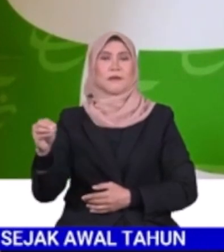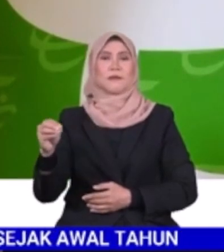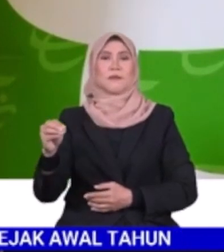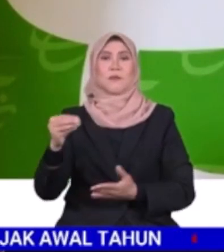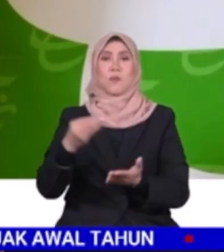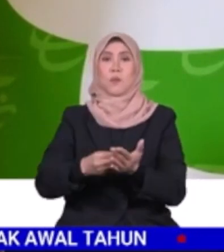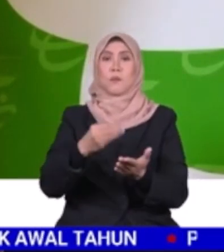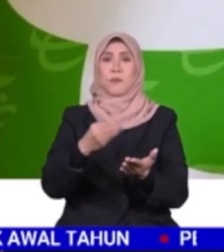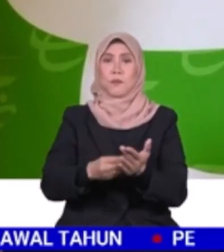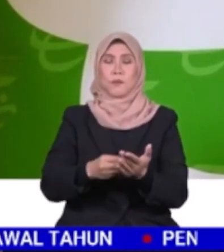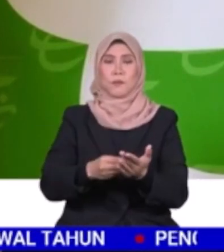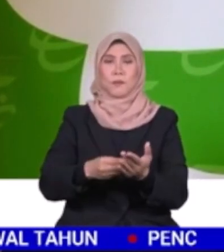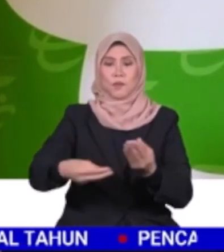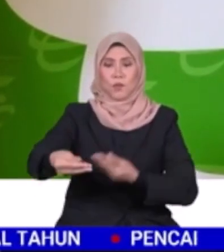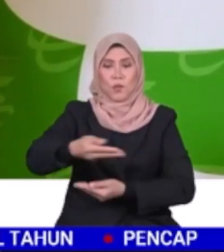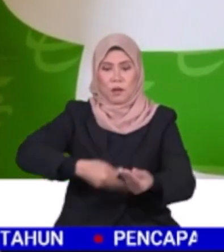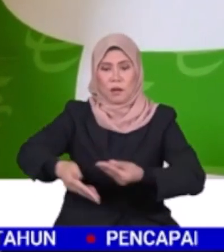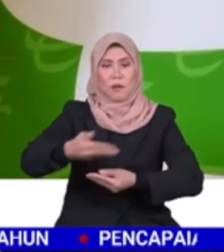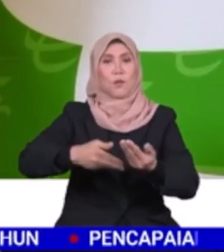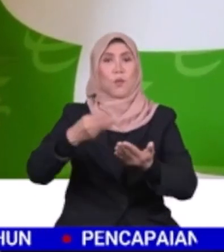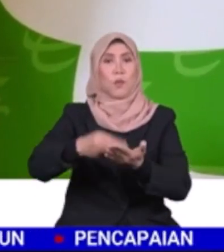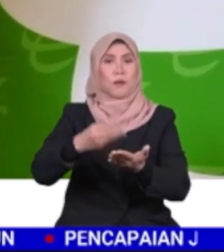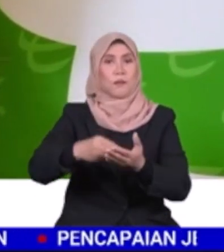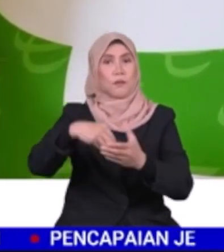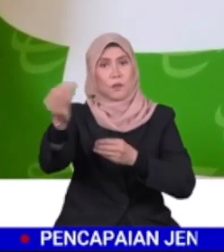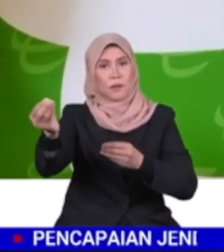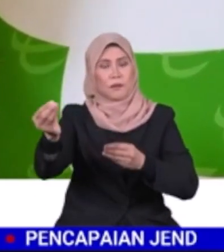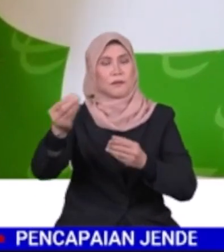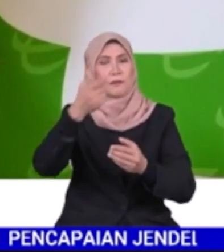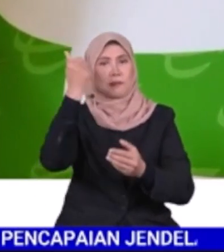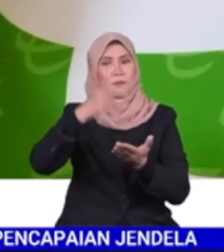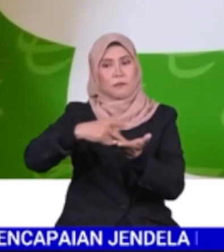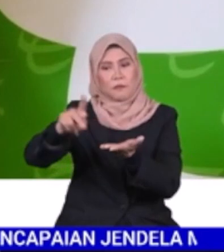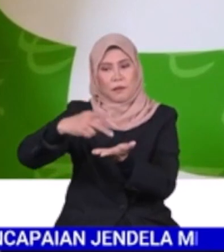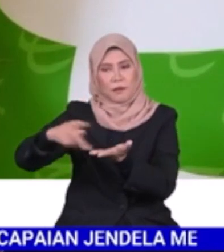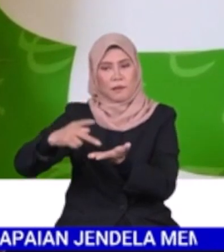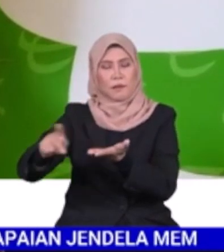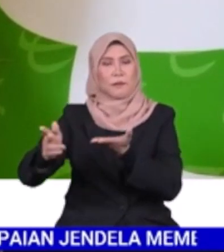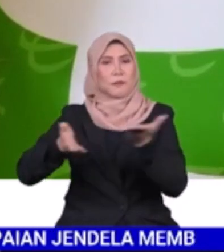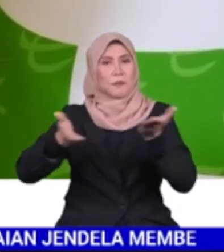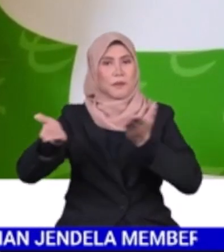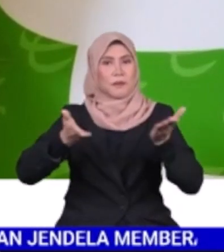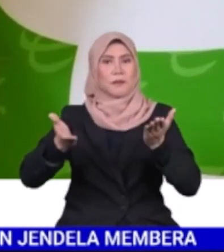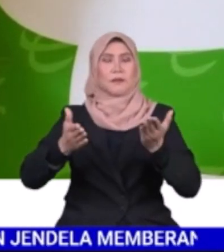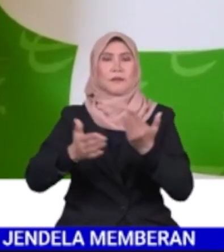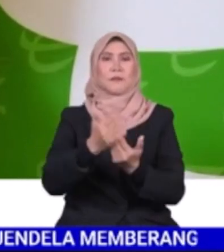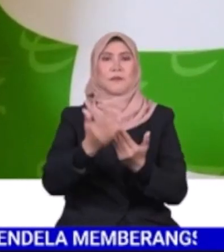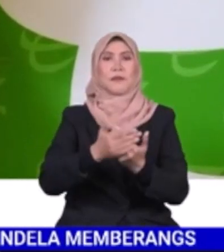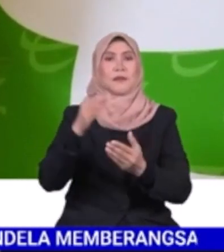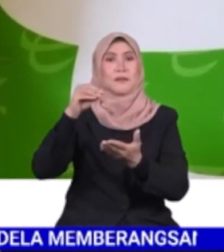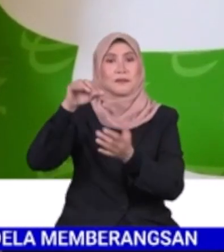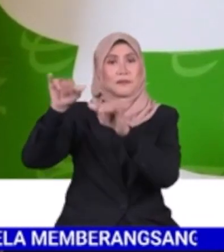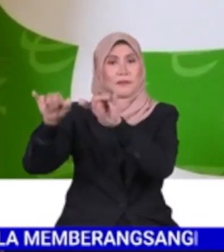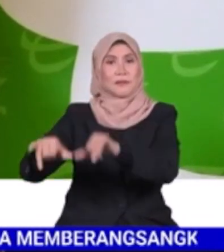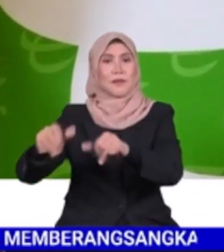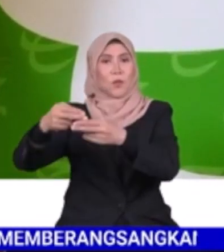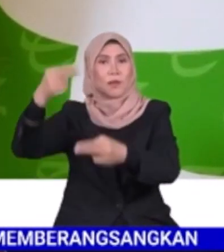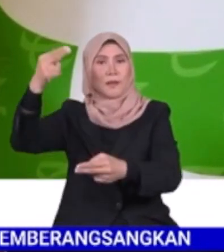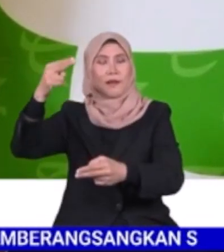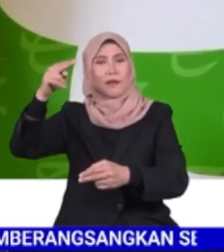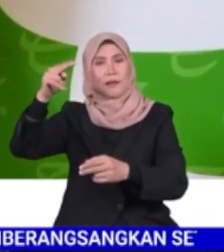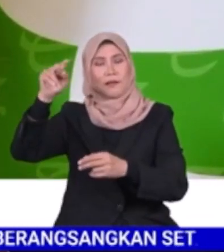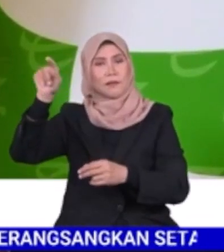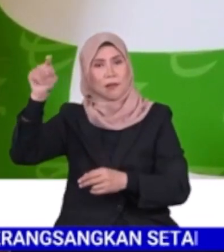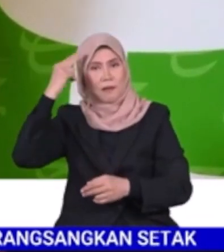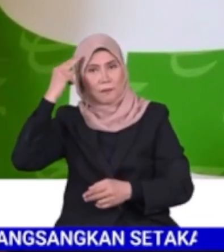mata uang asing keranda kebanyakan daripada bayaran-bayaran kepada primatan dan juga kemudahan di Arab Saudi ini dibuat